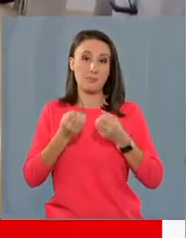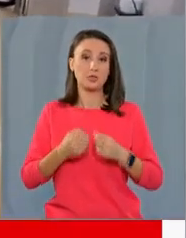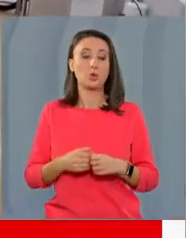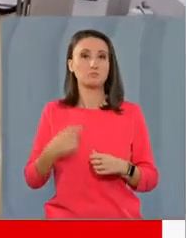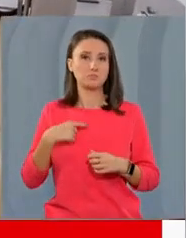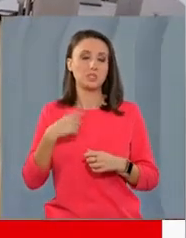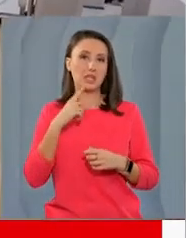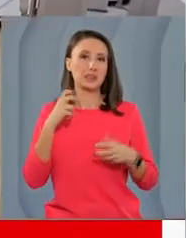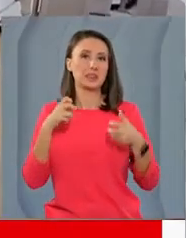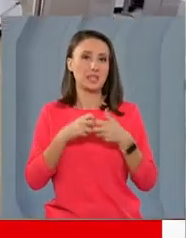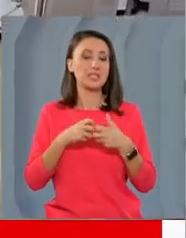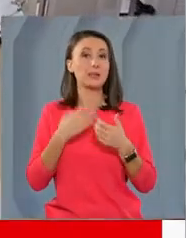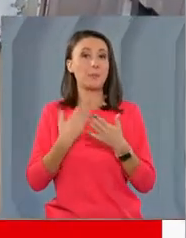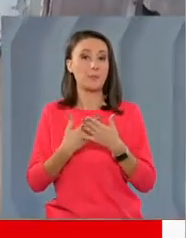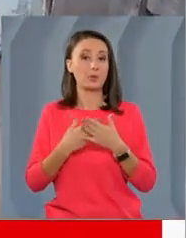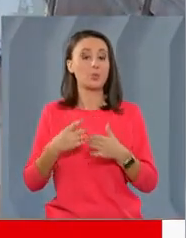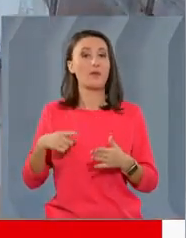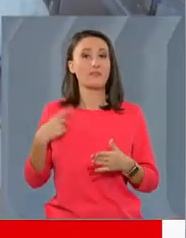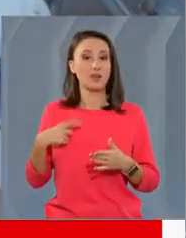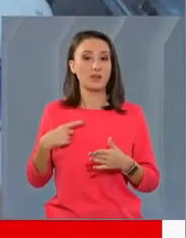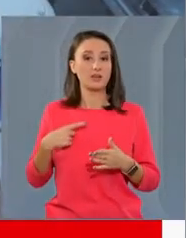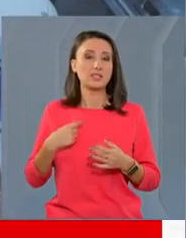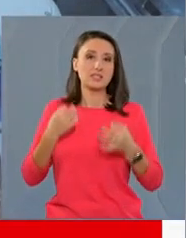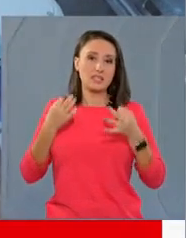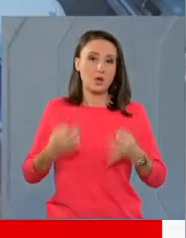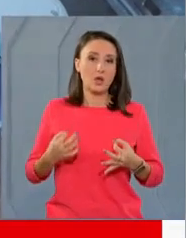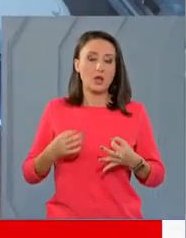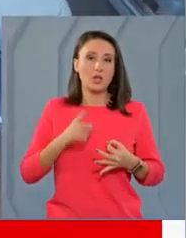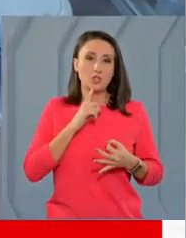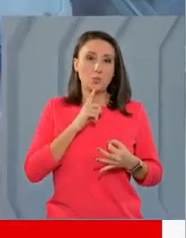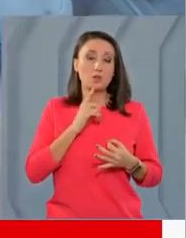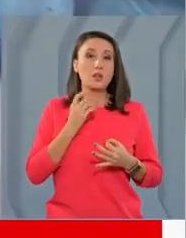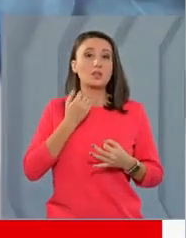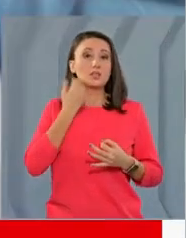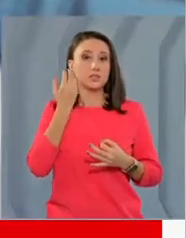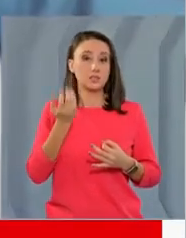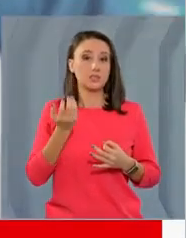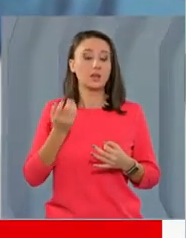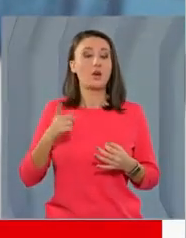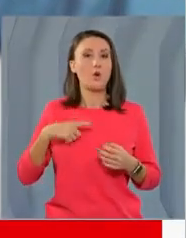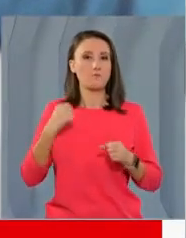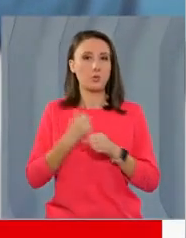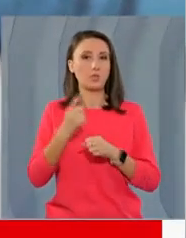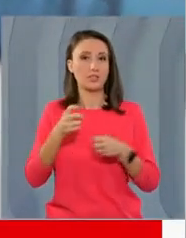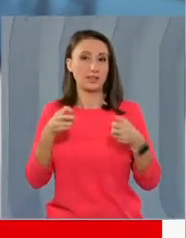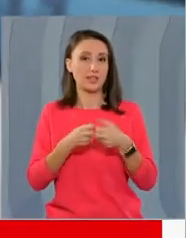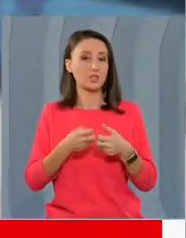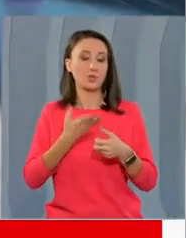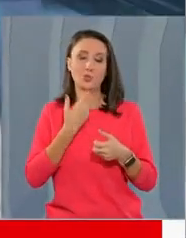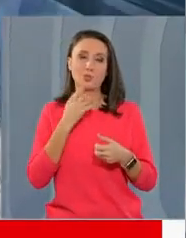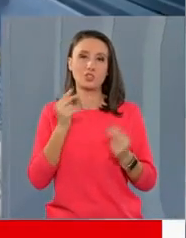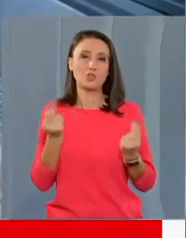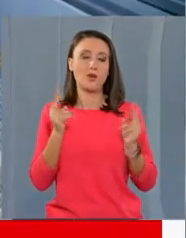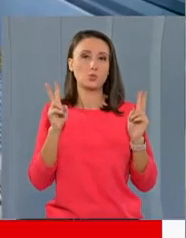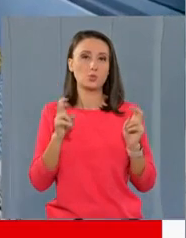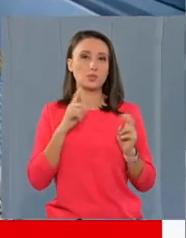să se testeze tocmai pentru a fi sigur că cel puțin în momentul în care au făcut acest test, nu sunt o sursă de